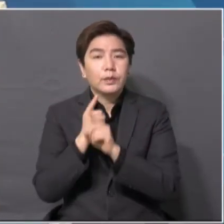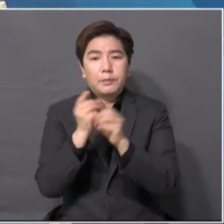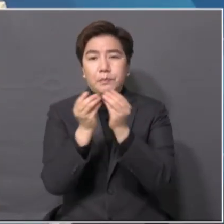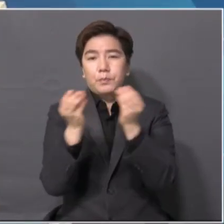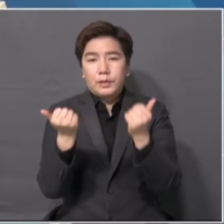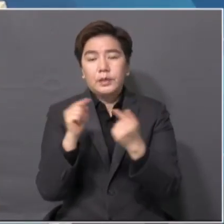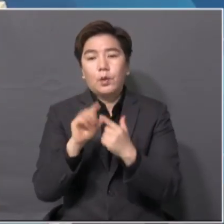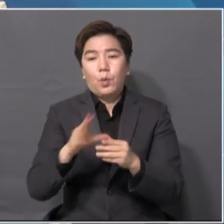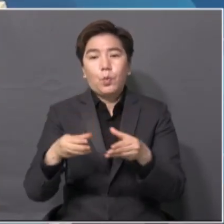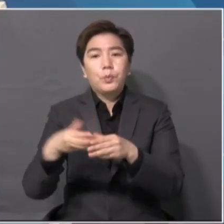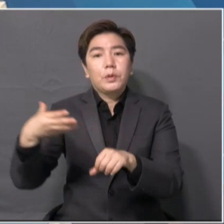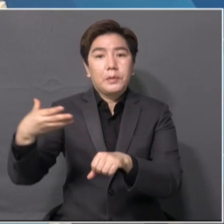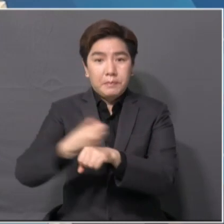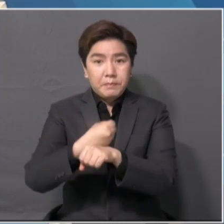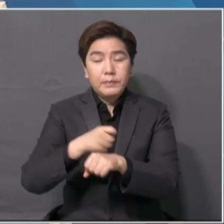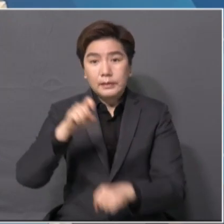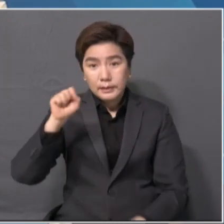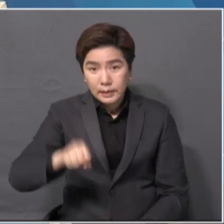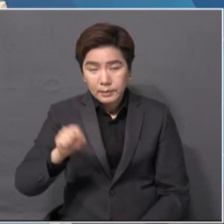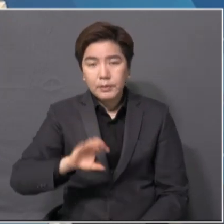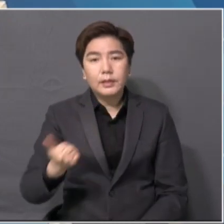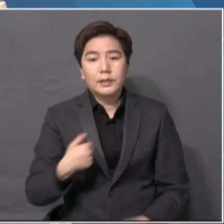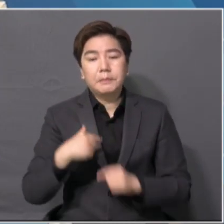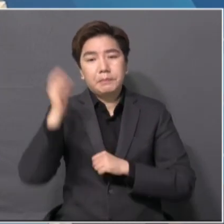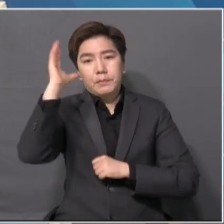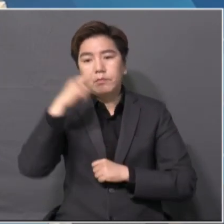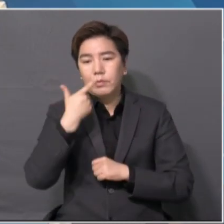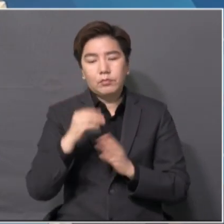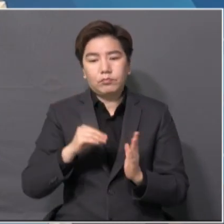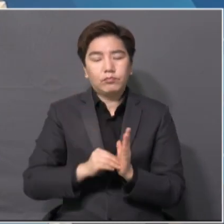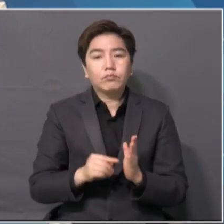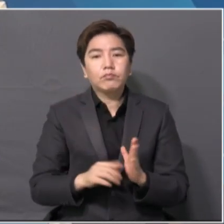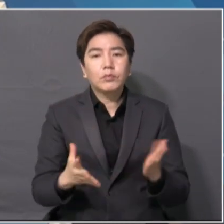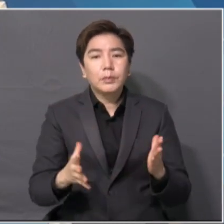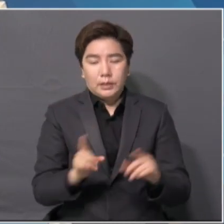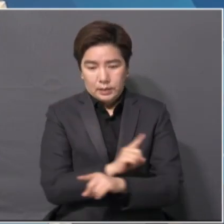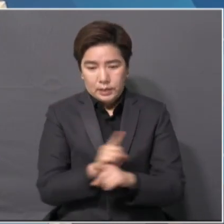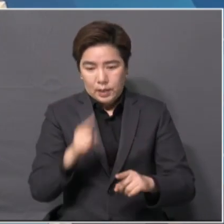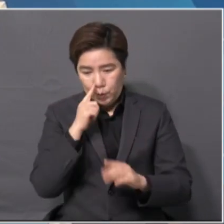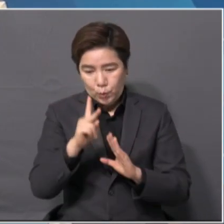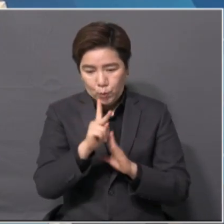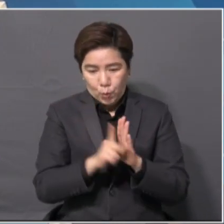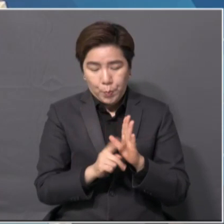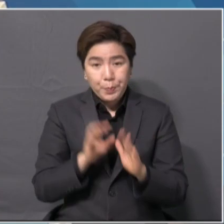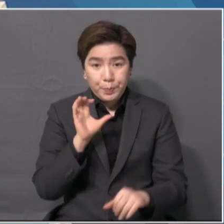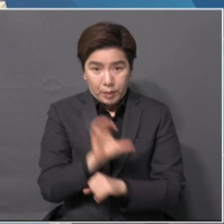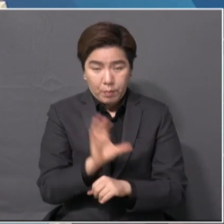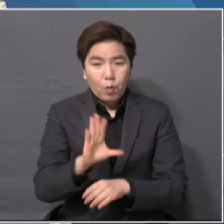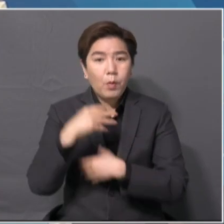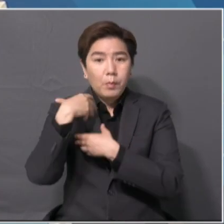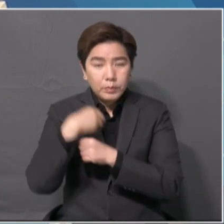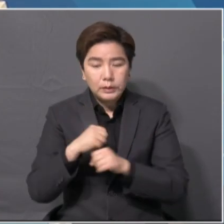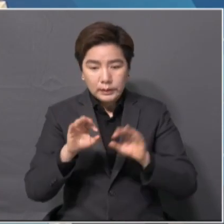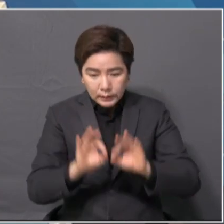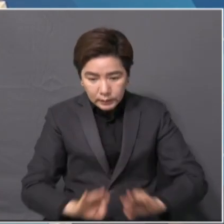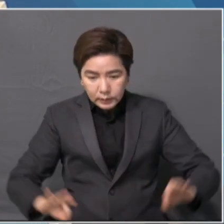อบ anos ว่า hijการเมืองหรอไม่ทางคระเมตรบอกว่าไมได้กำหนดเอาไ้แต่พกคอบั95 น.ักอบชาที่ปัด ให้